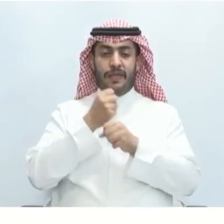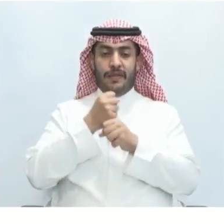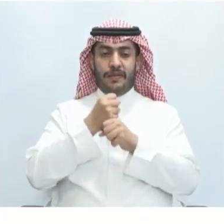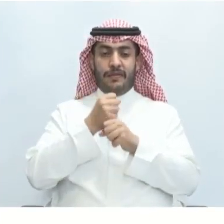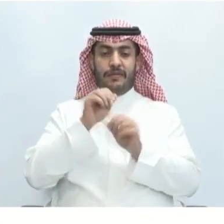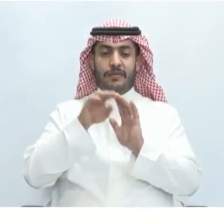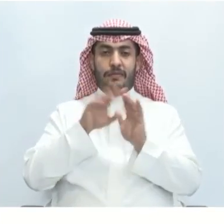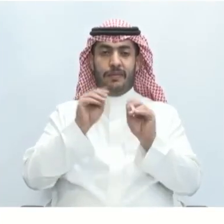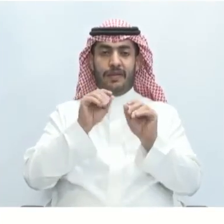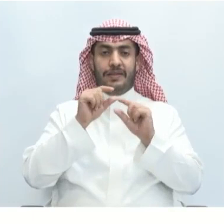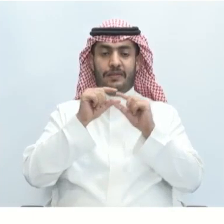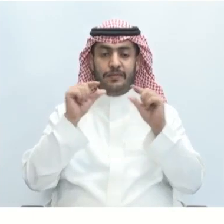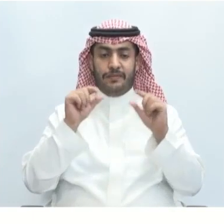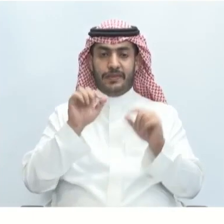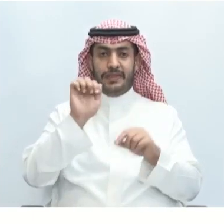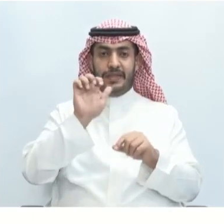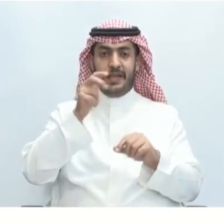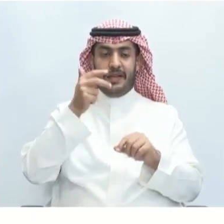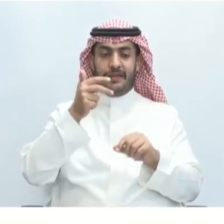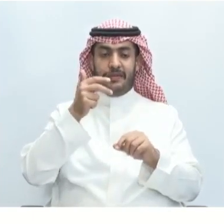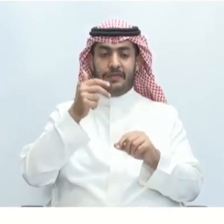بعض الصيغ كذلك